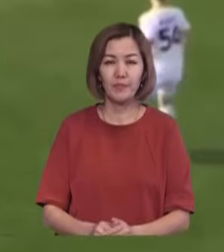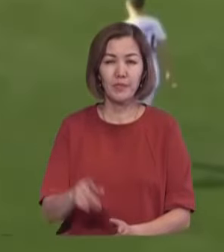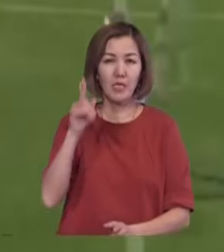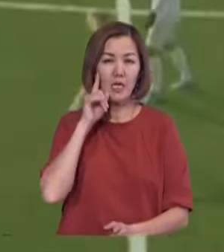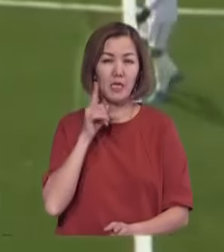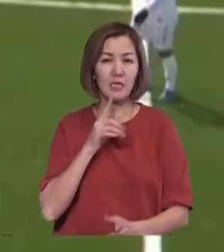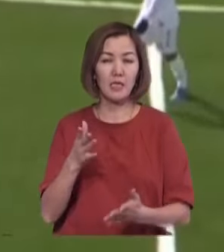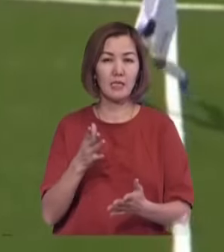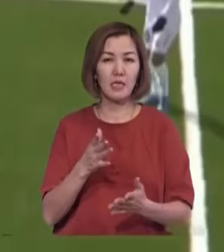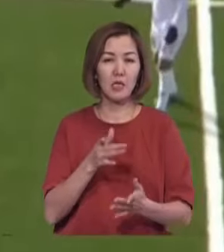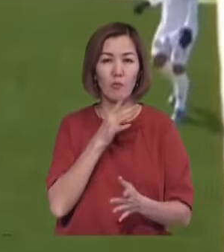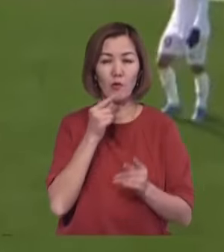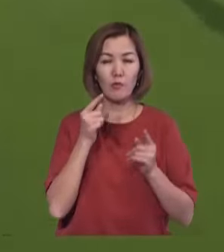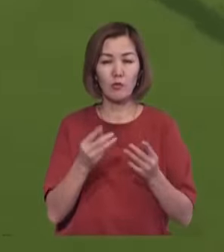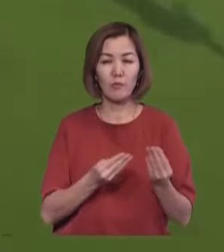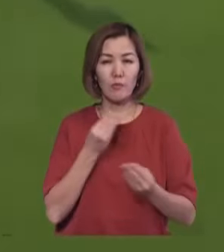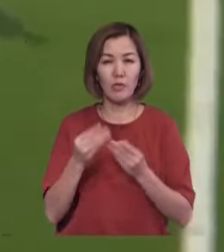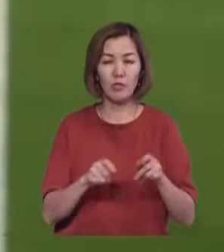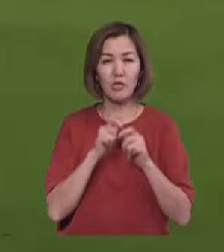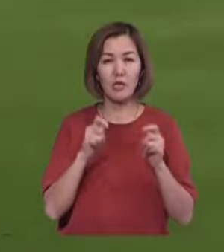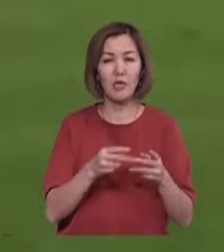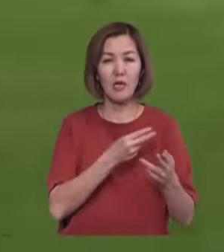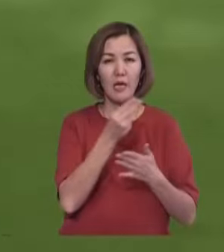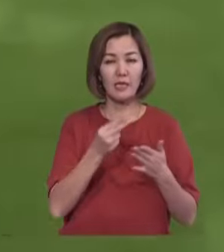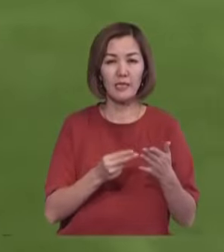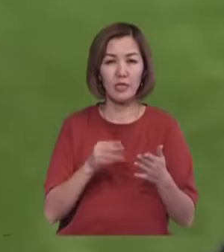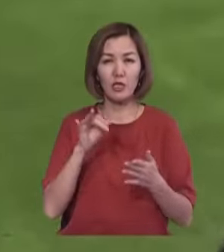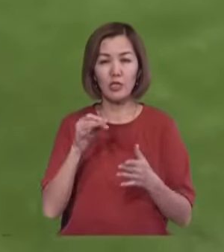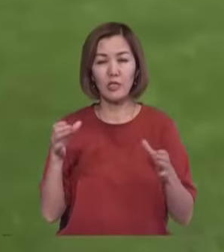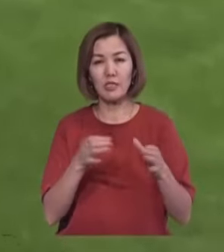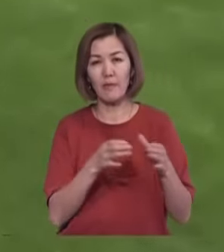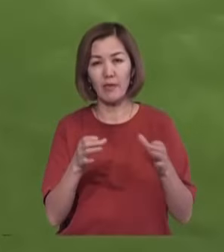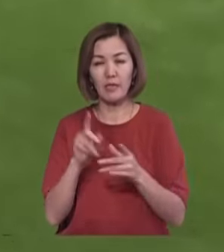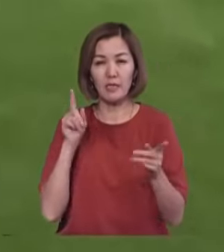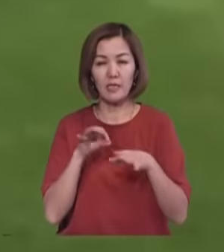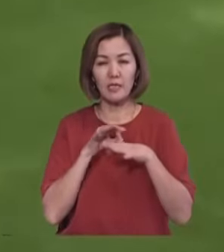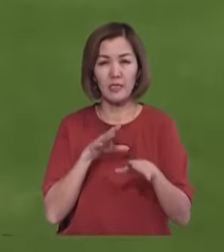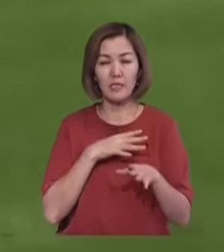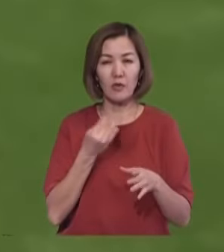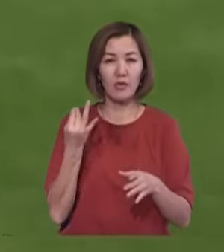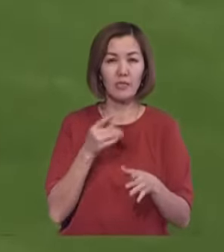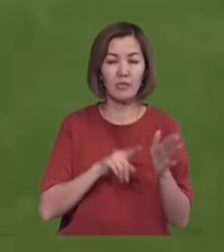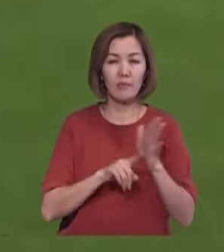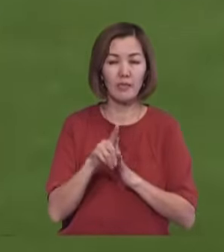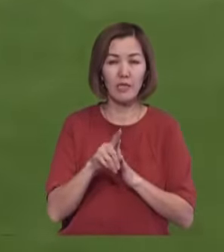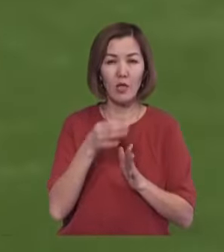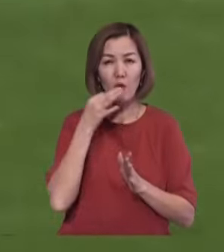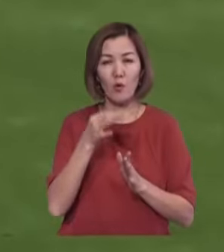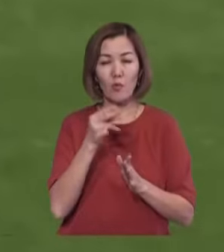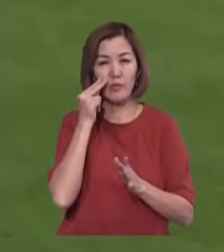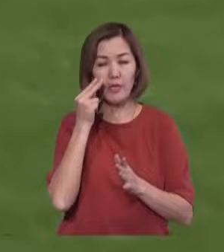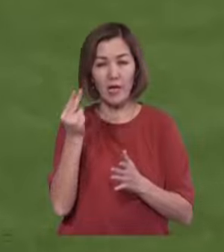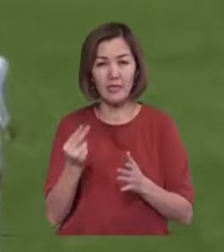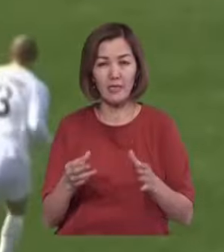Қазақстан Премьер Лигасының маусым ашар ойыны Астана мен Жеңіс командалары арасында өтті. Елордалық дербидің өзара кездесу қызықты болды. Тәжірибесі мол Астана